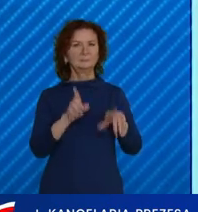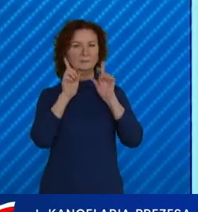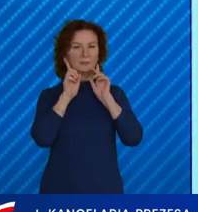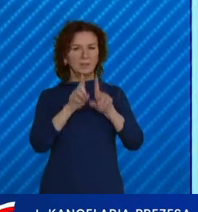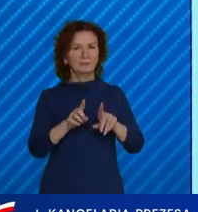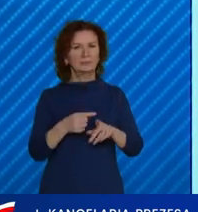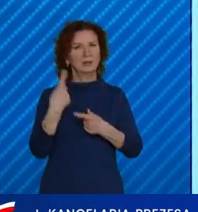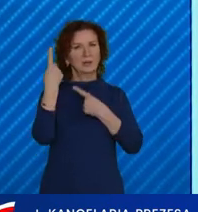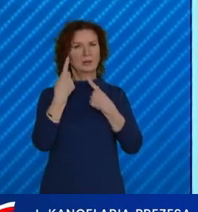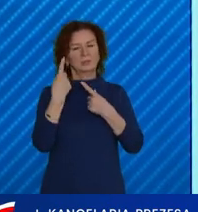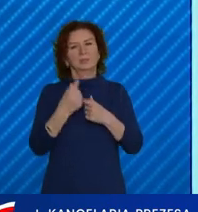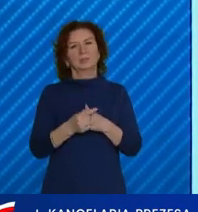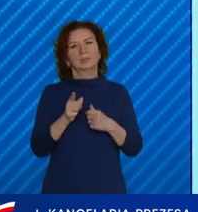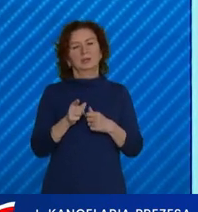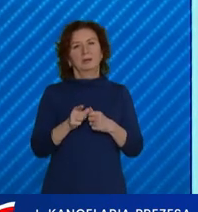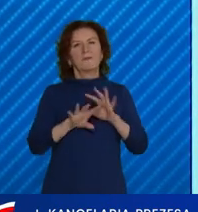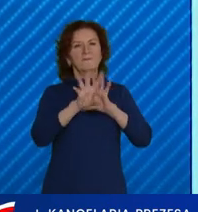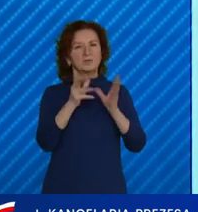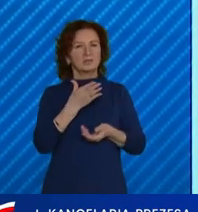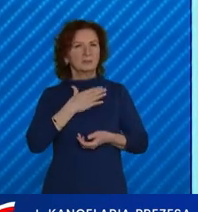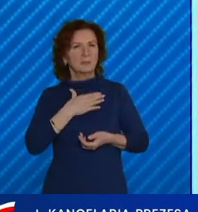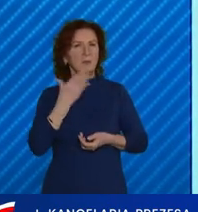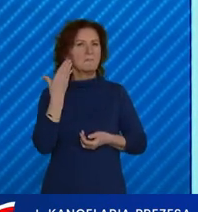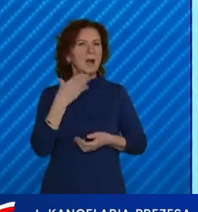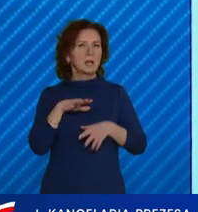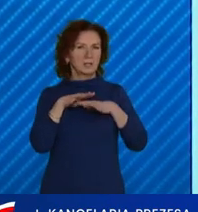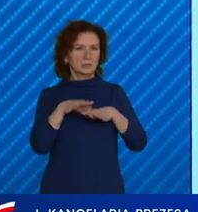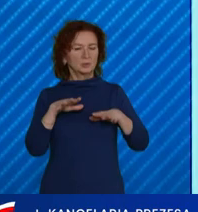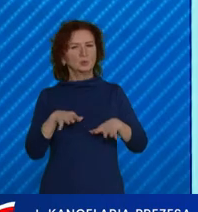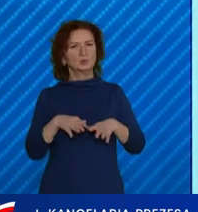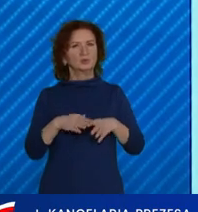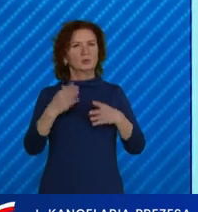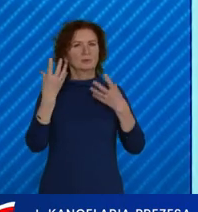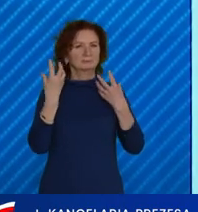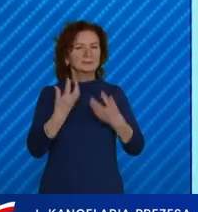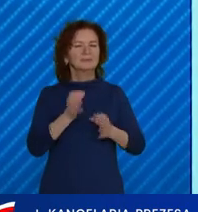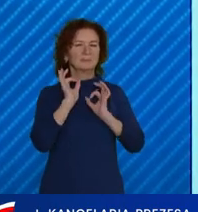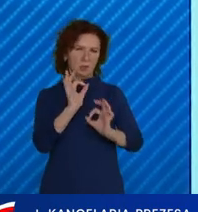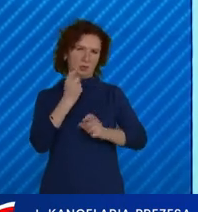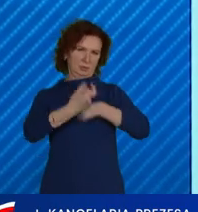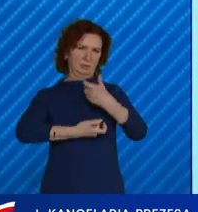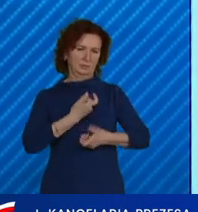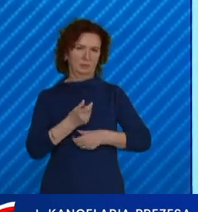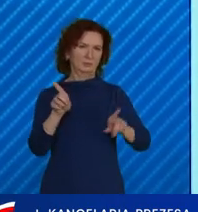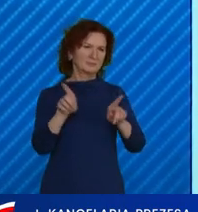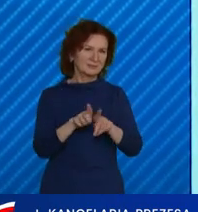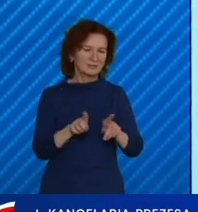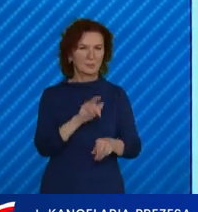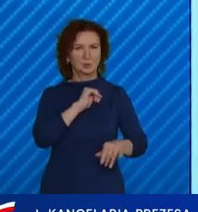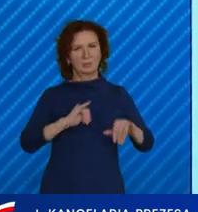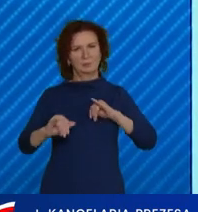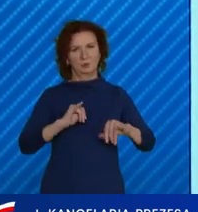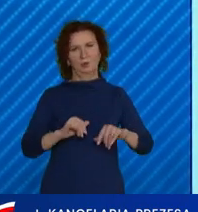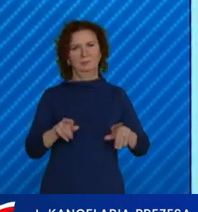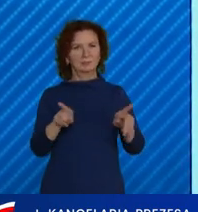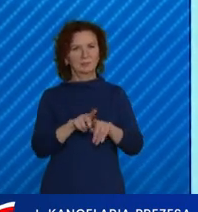Naprawdę jestem przekonany, że wszyscy mamy bardzo dużo dobrej woli i w samorządach, i jeśli chodzi o